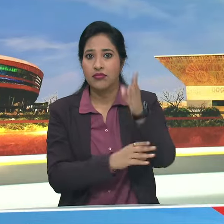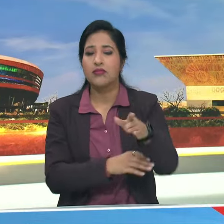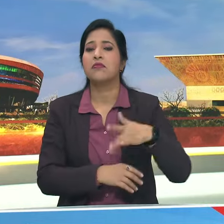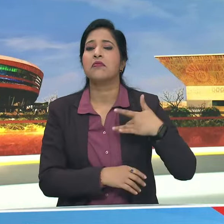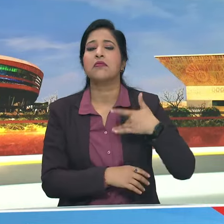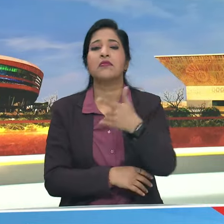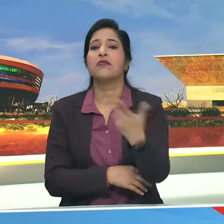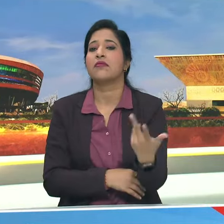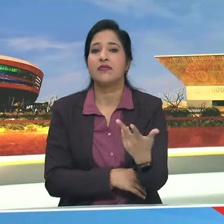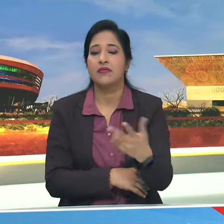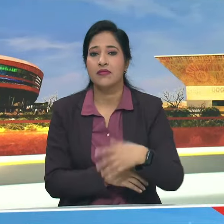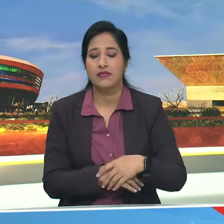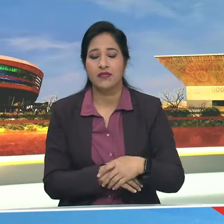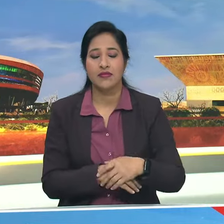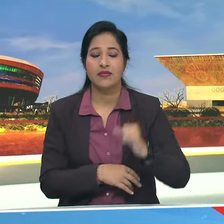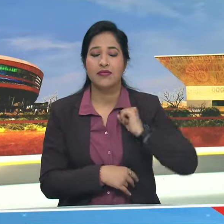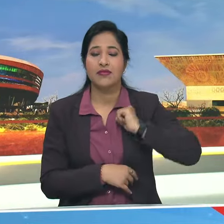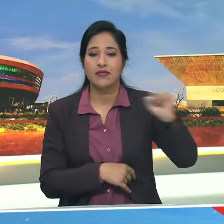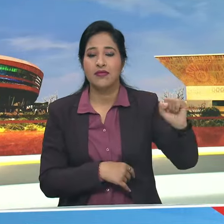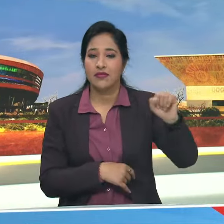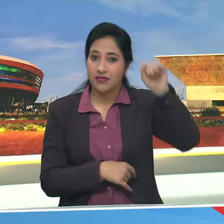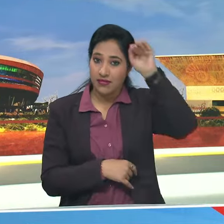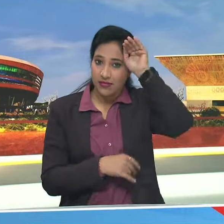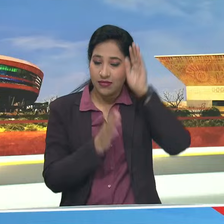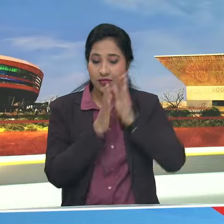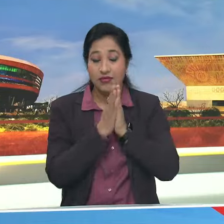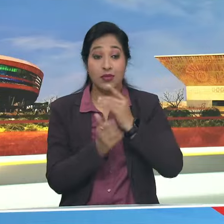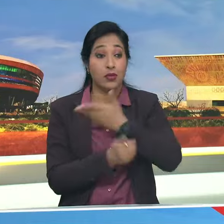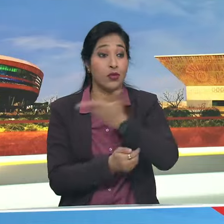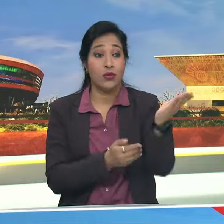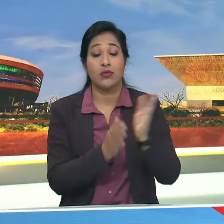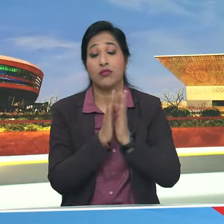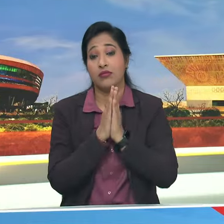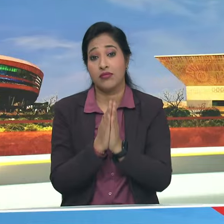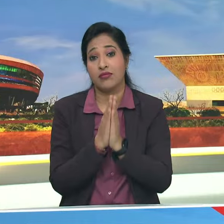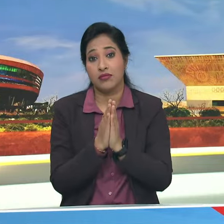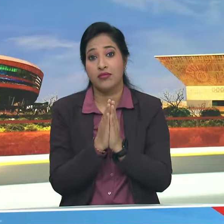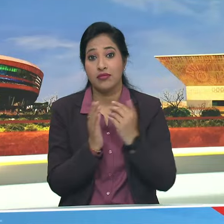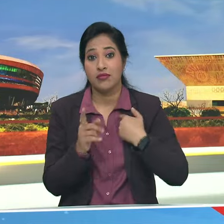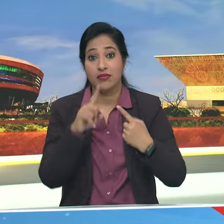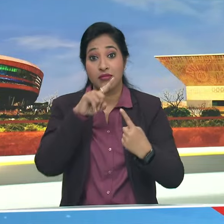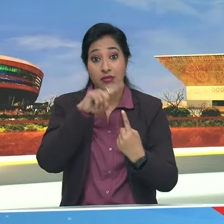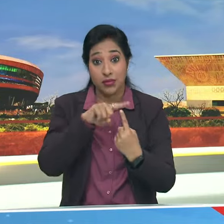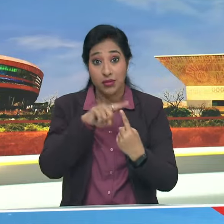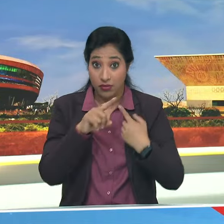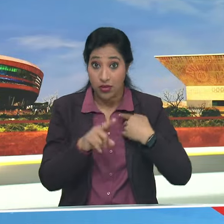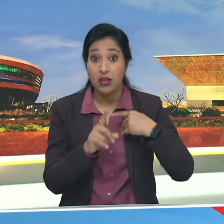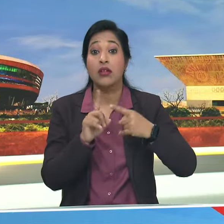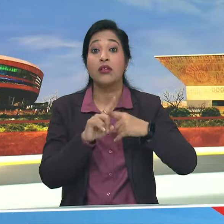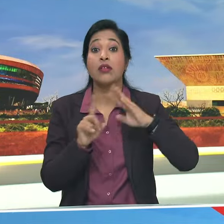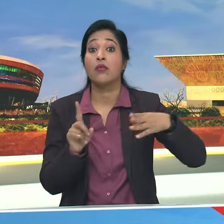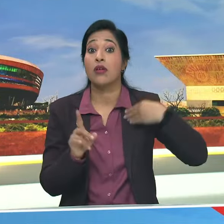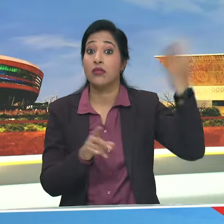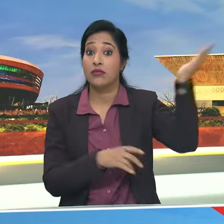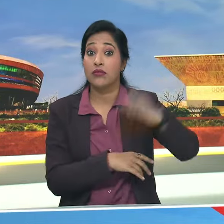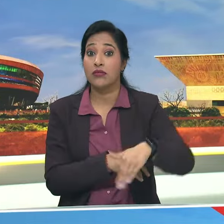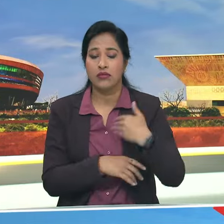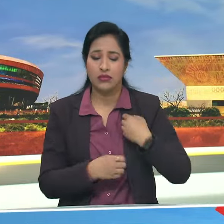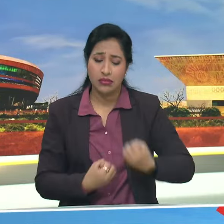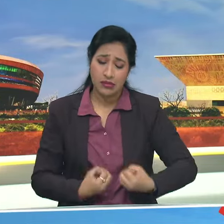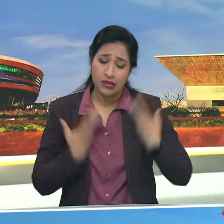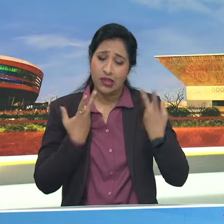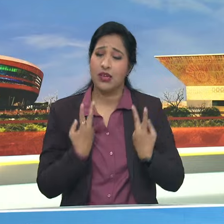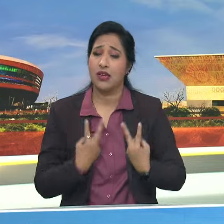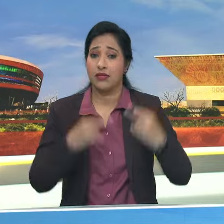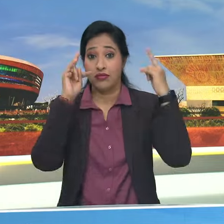कैसा मिला? हर हर महादेव। पहले सबको प्रणाम है। हम लोग तमिलनाडु से आए हैं, हम लोग बहुत उत्सुक है, बहुत खुश हुआ इधर